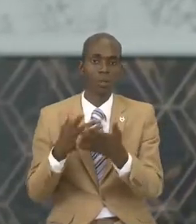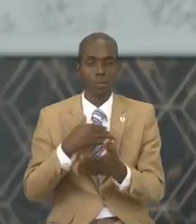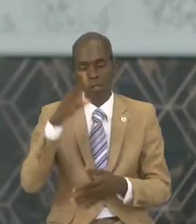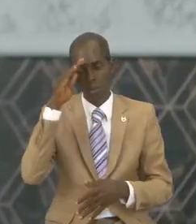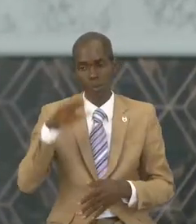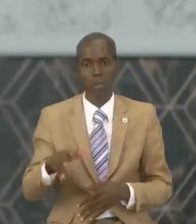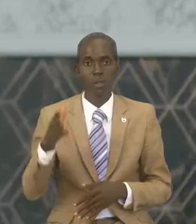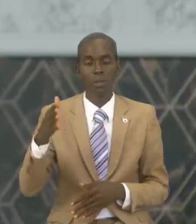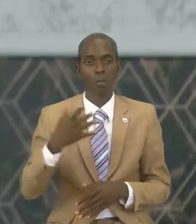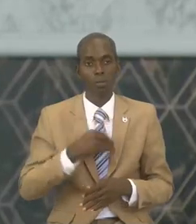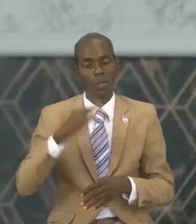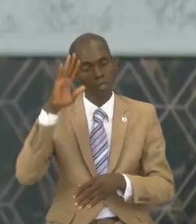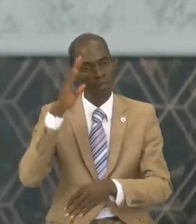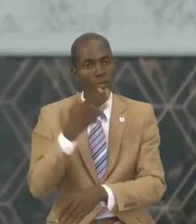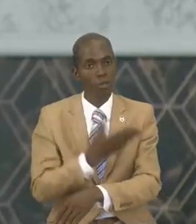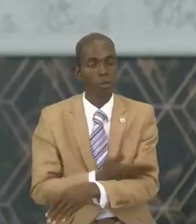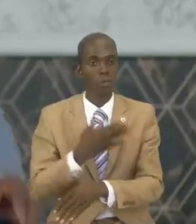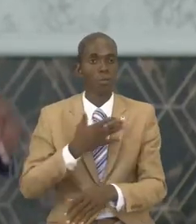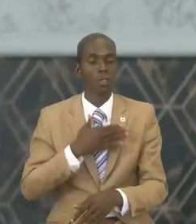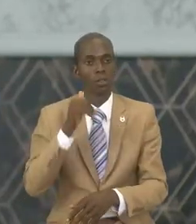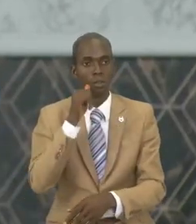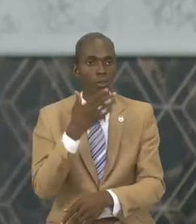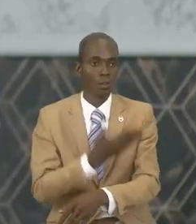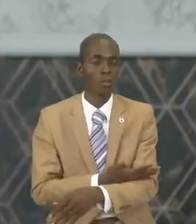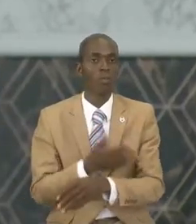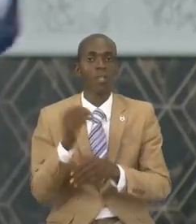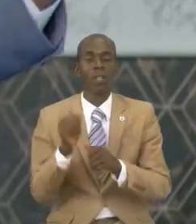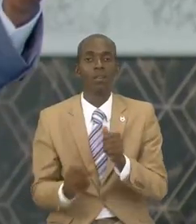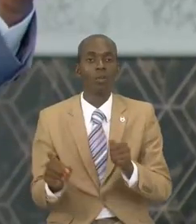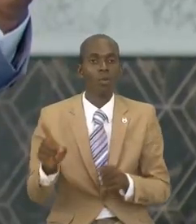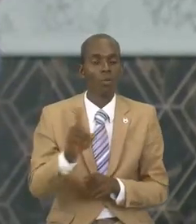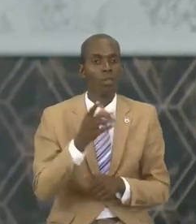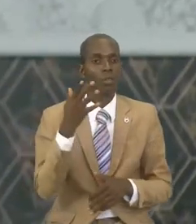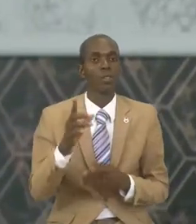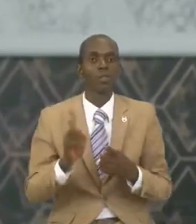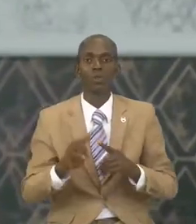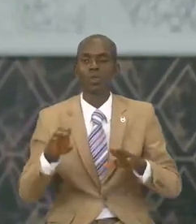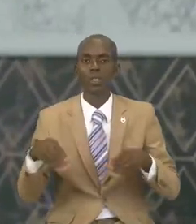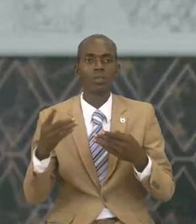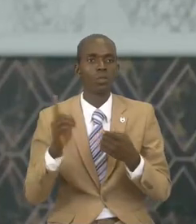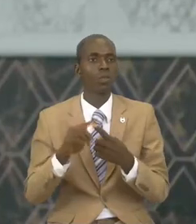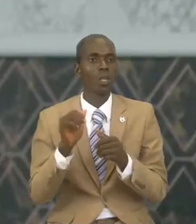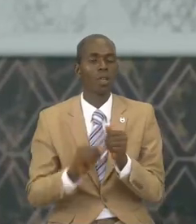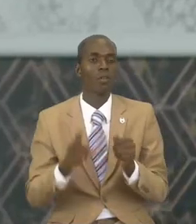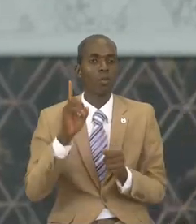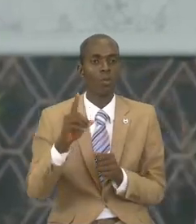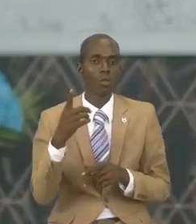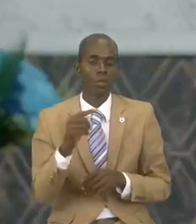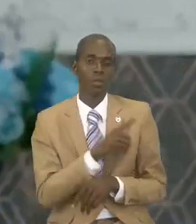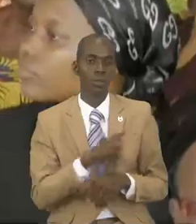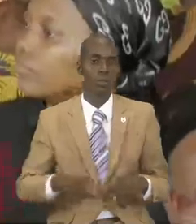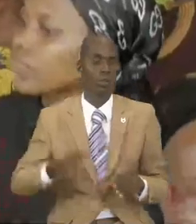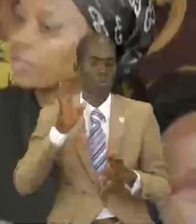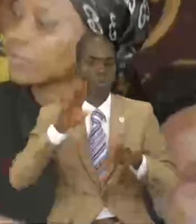Pour rendre à mon frère, à ma soeur, à ma fille, à tout le monde là, pour rendre à chacun,